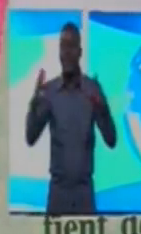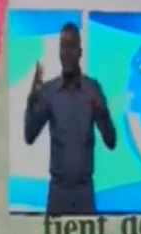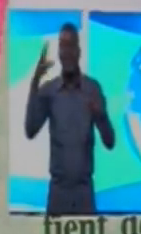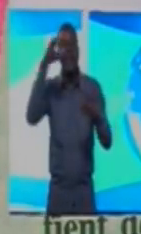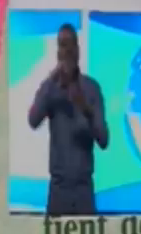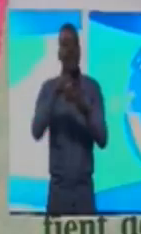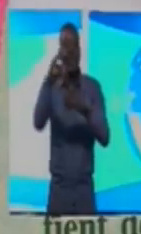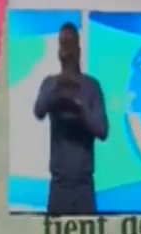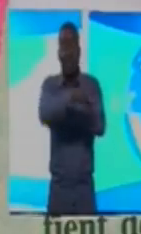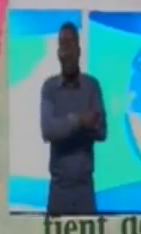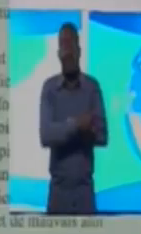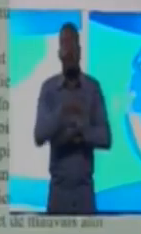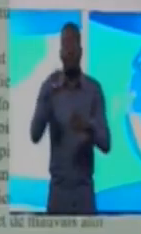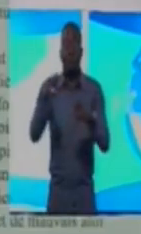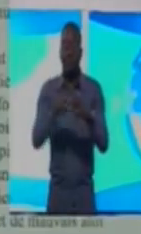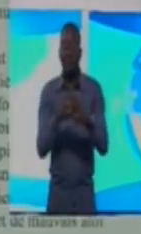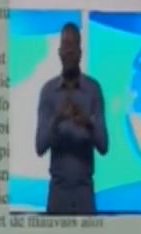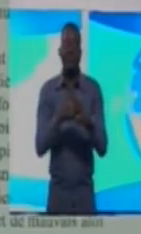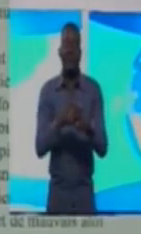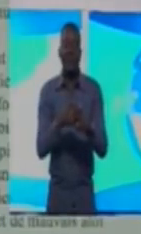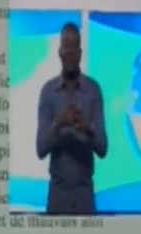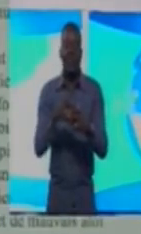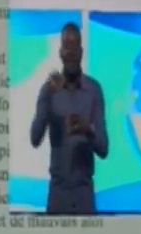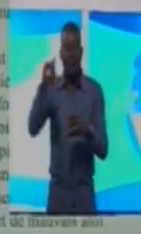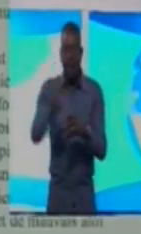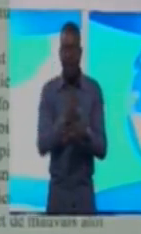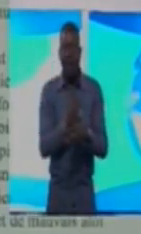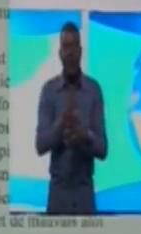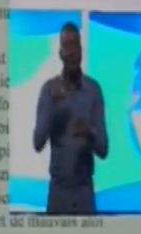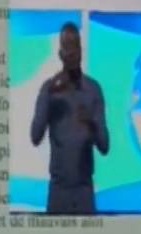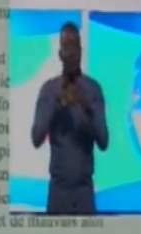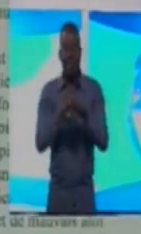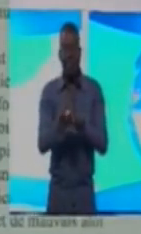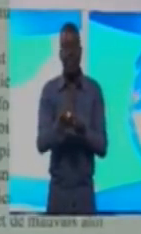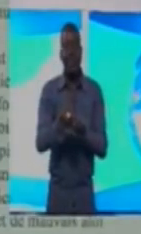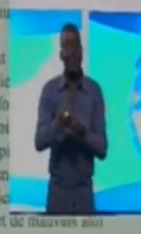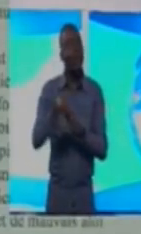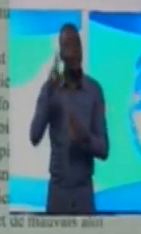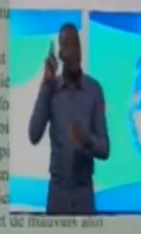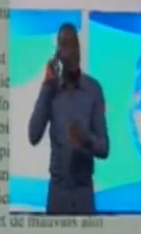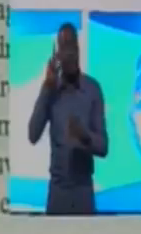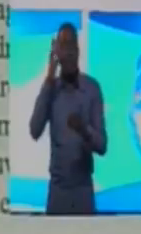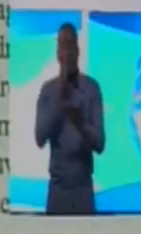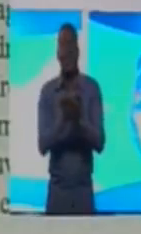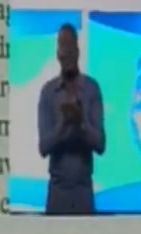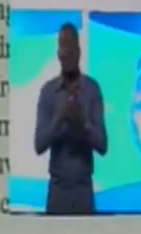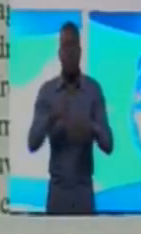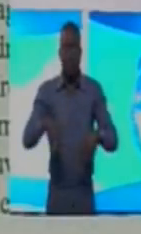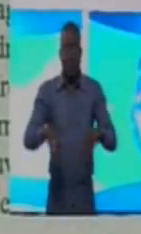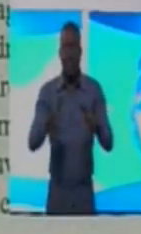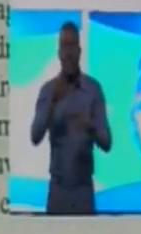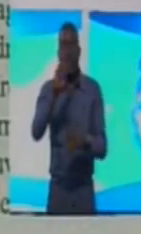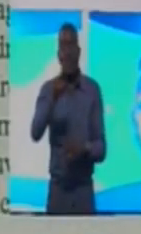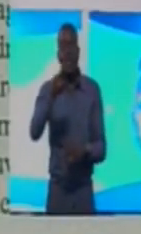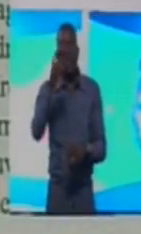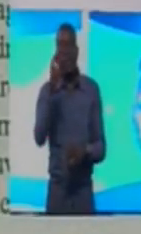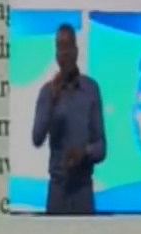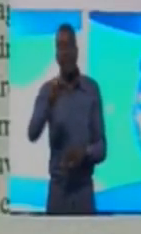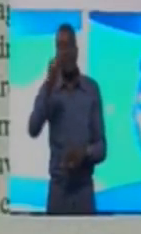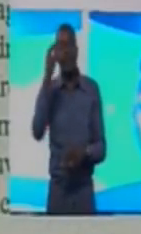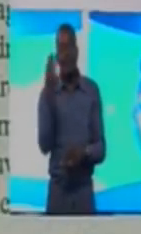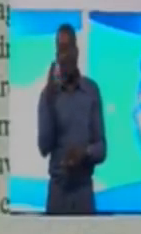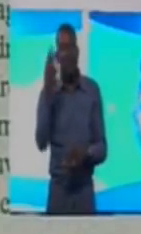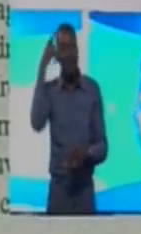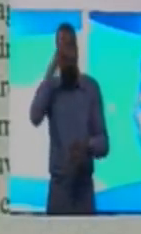bref délai. Affaire drame de Yirgou, le trafic sur la RN4 est interrompu. Malgré l'intervention des